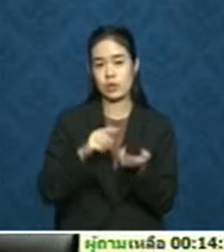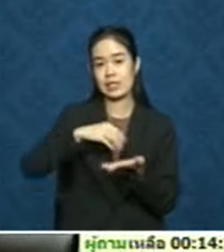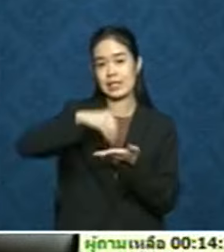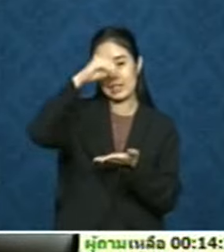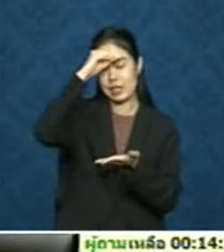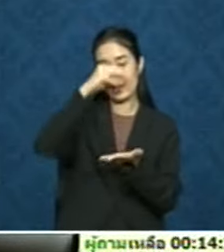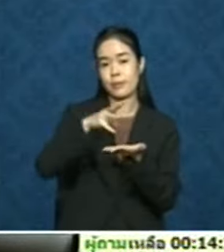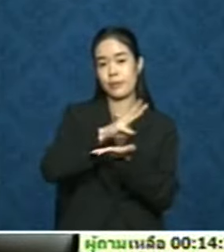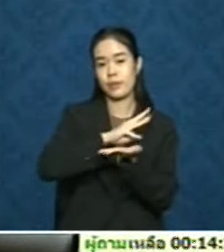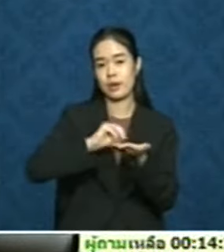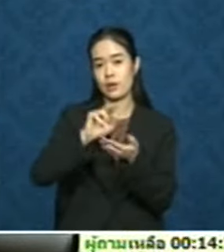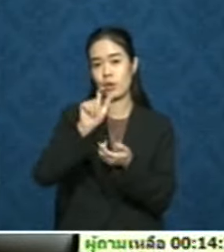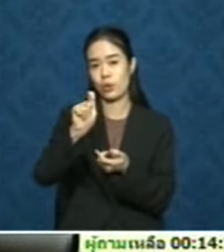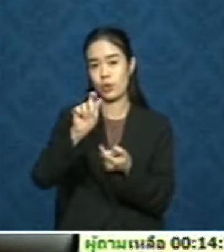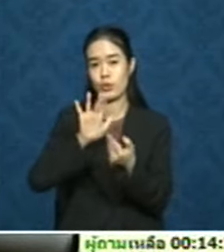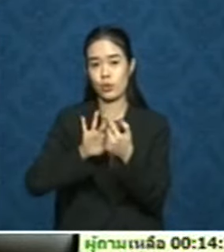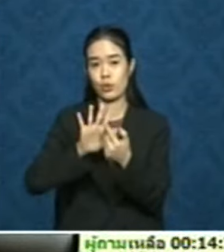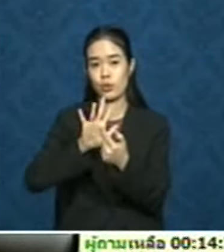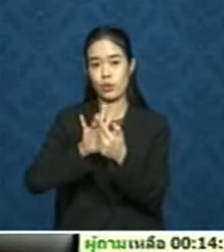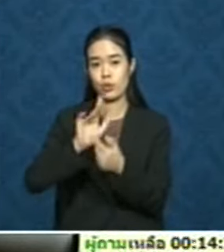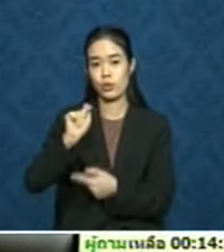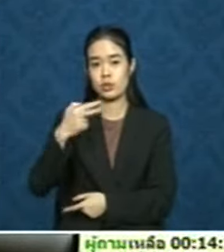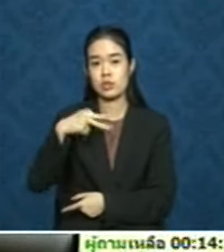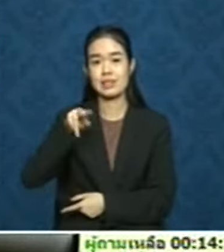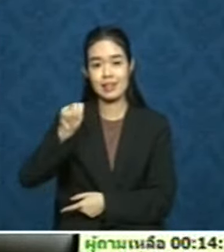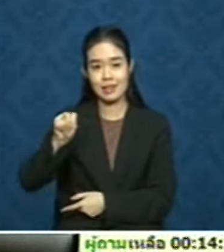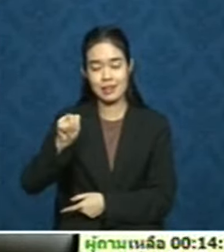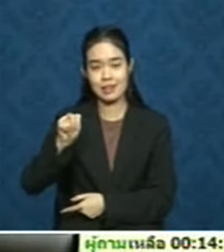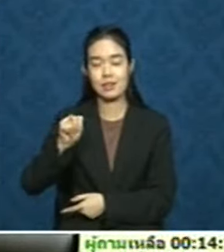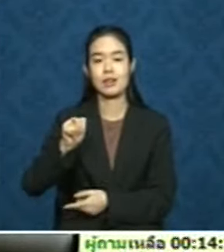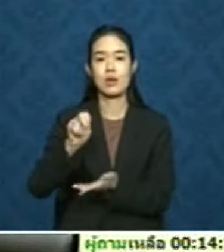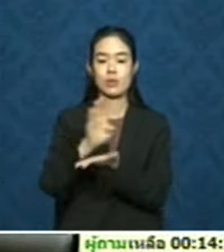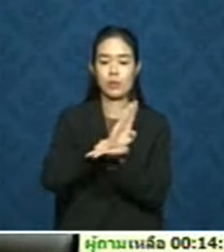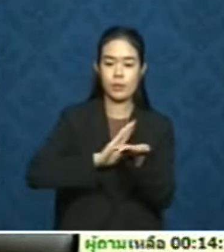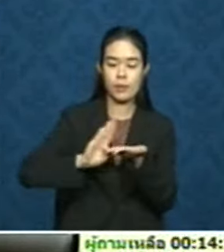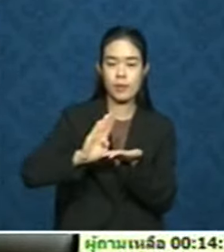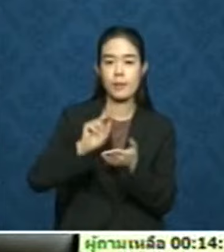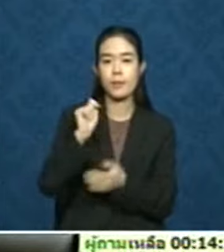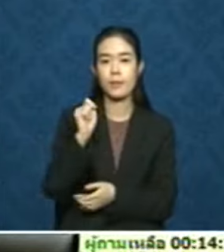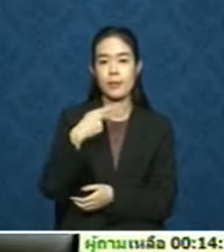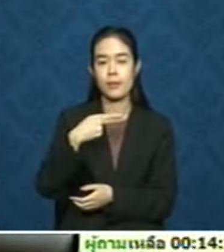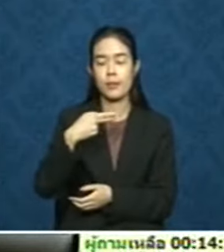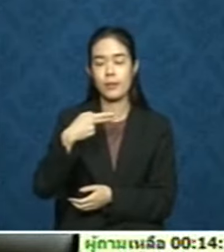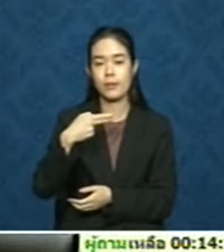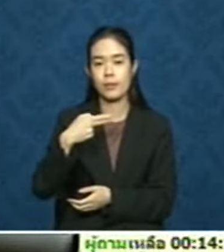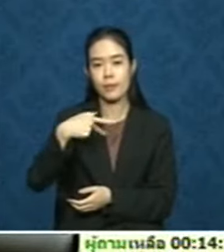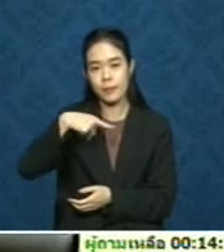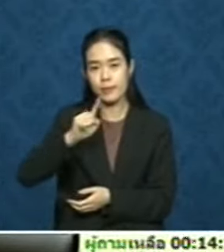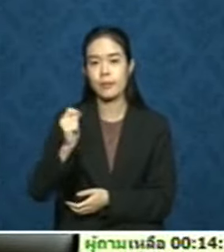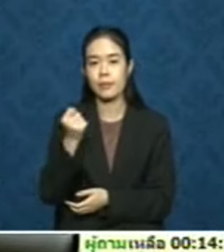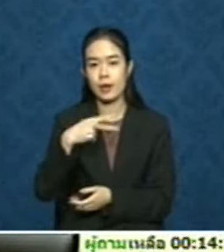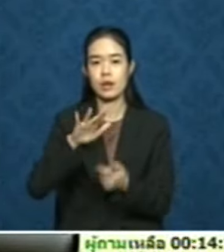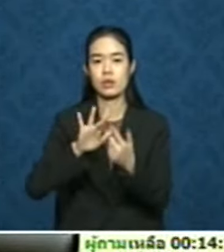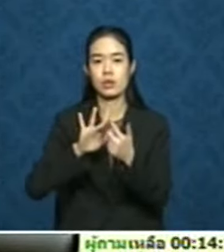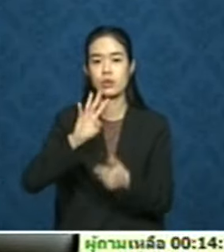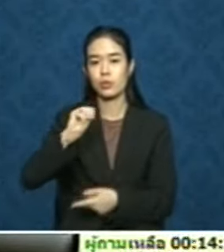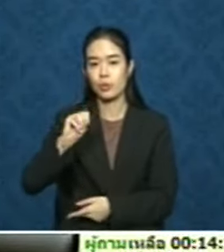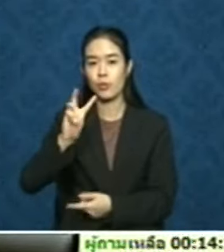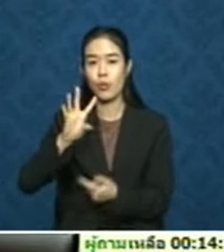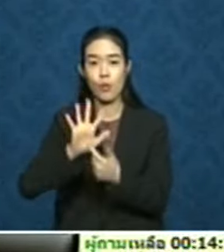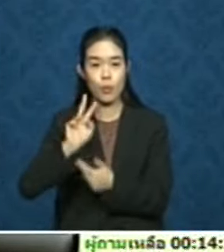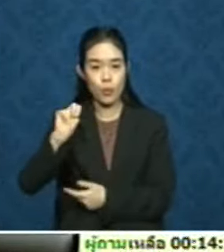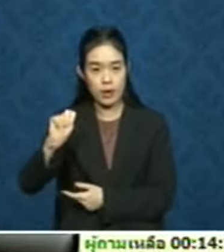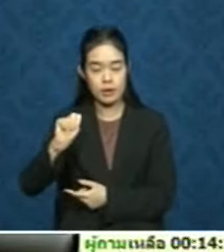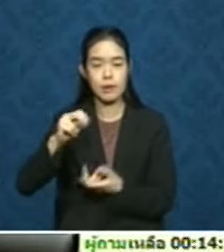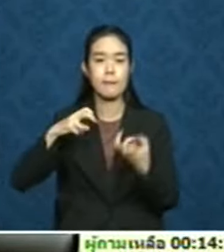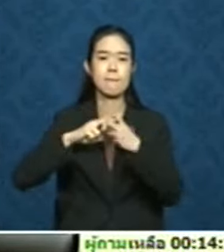กับสถาบันเทคโนโลยีปทุมวันซึ่งแนวทางในการแก้ปัญหาขัดแย้งดังกล่าวนั้นเกิดขึ้น